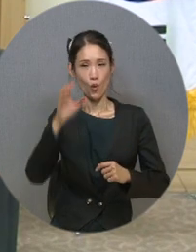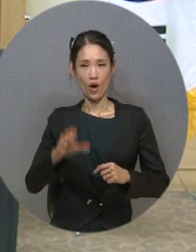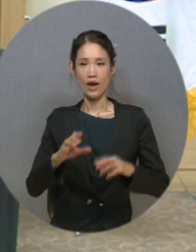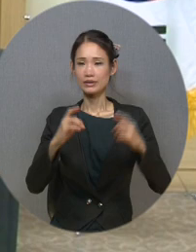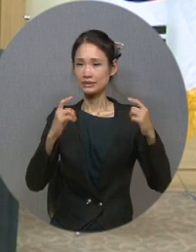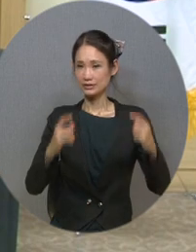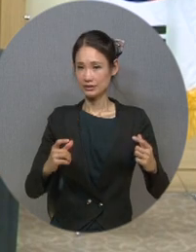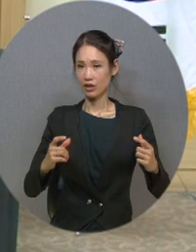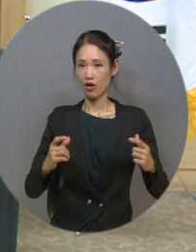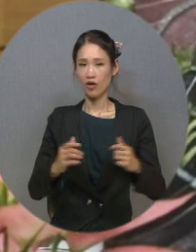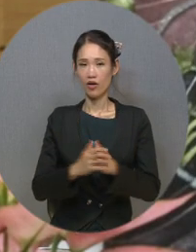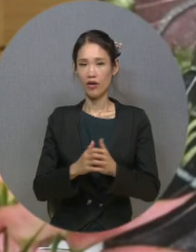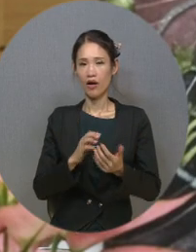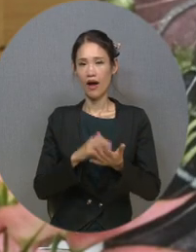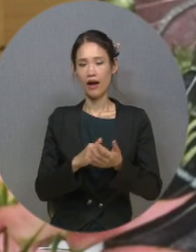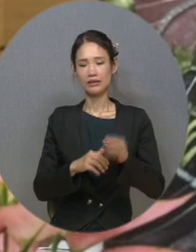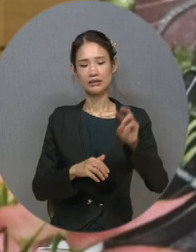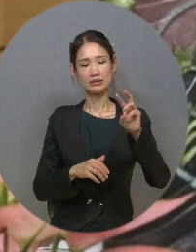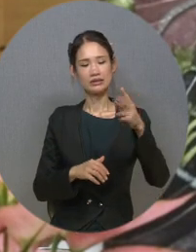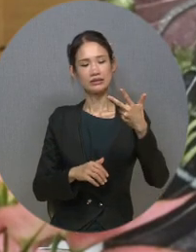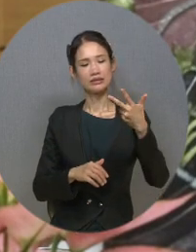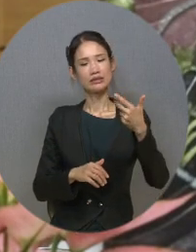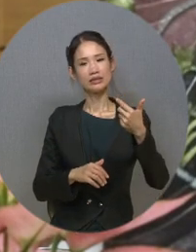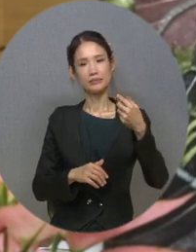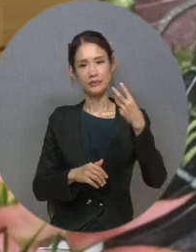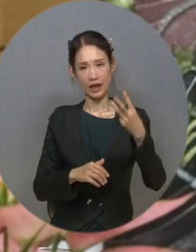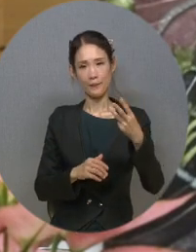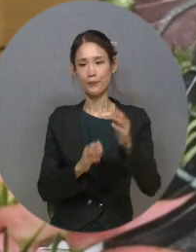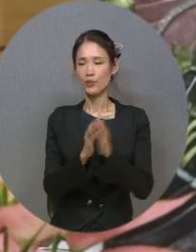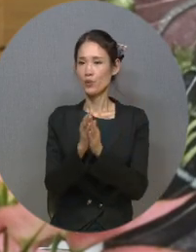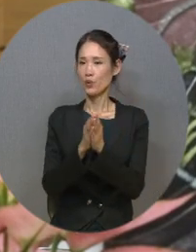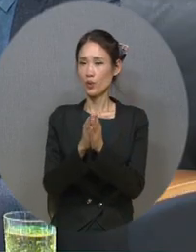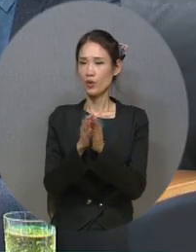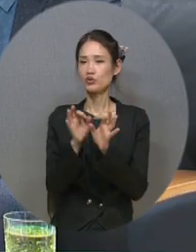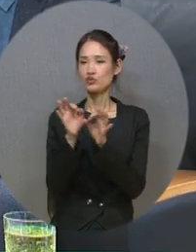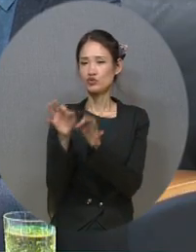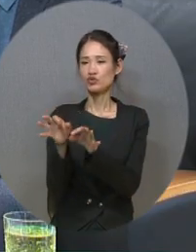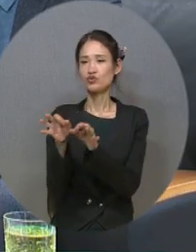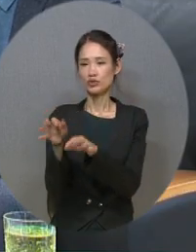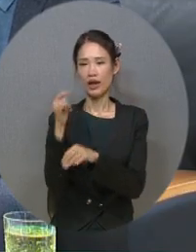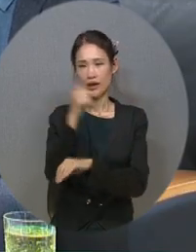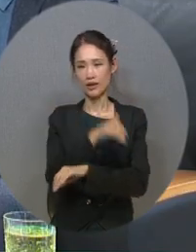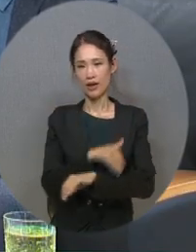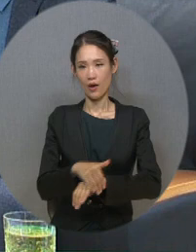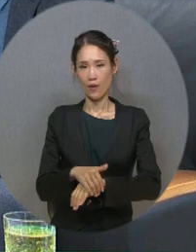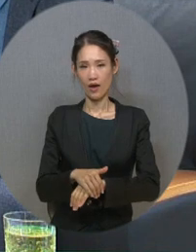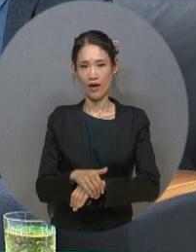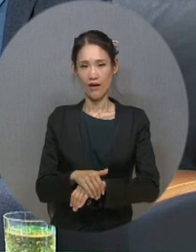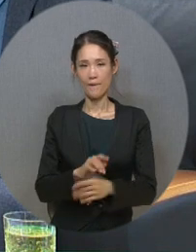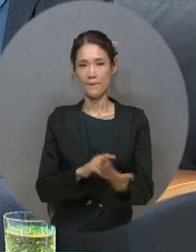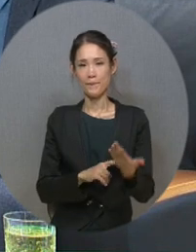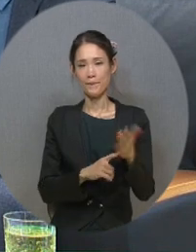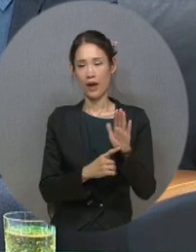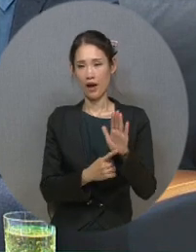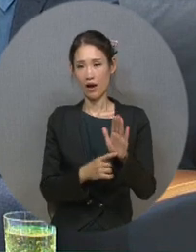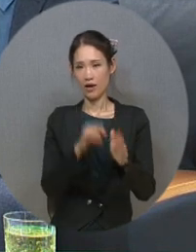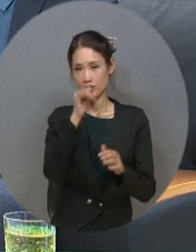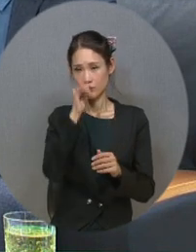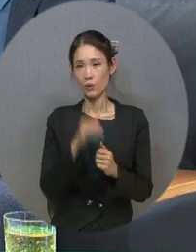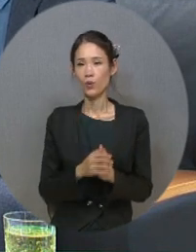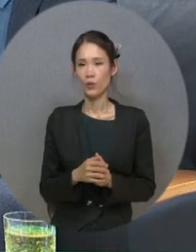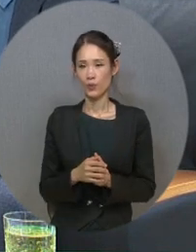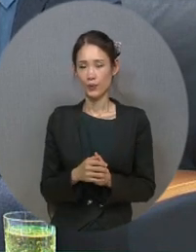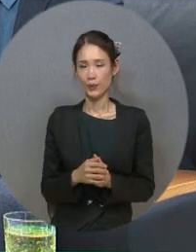약 73조를 2차 전지 소재 산업에 투자하겠다. 이렇게 지금 밝히고 있습니다. 예. 그래서